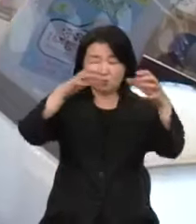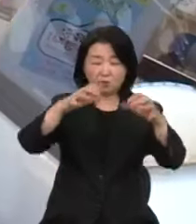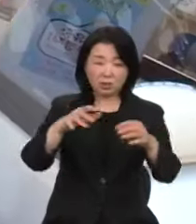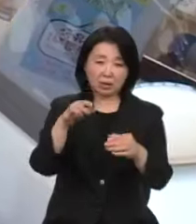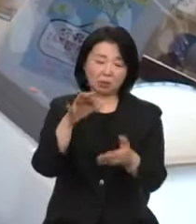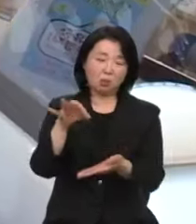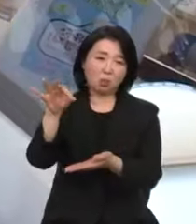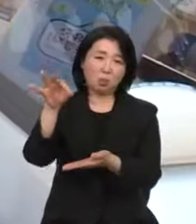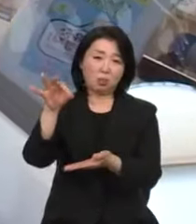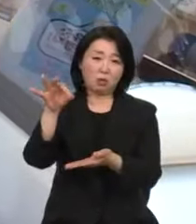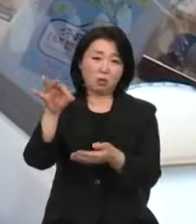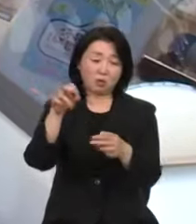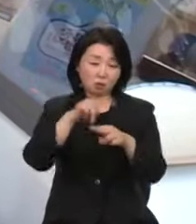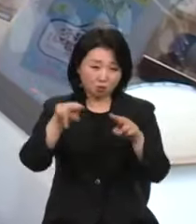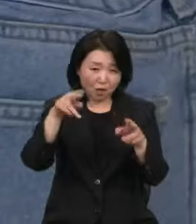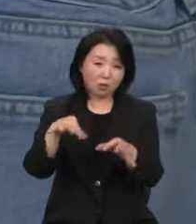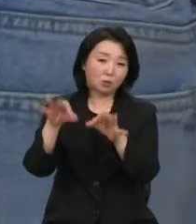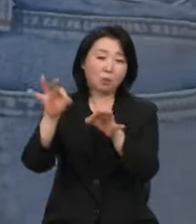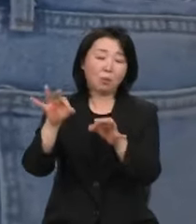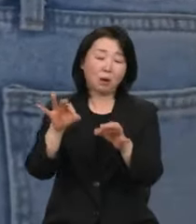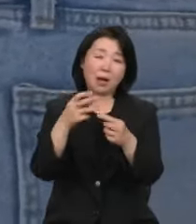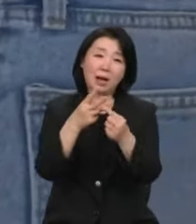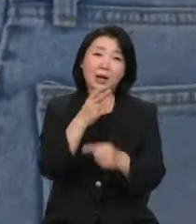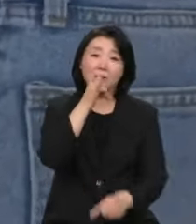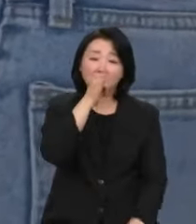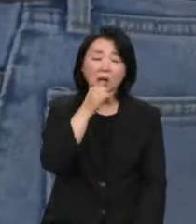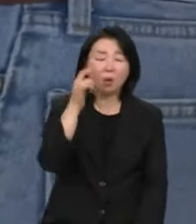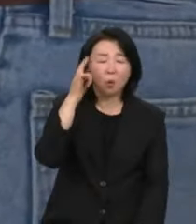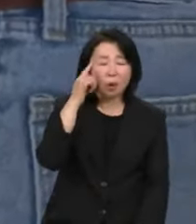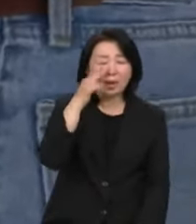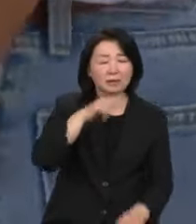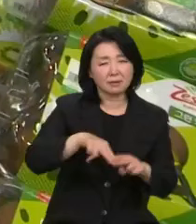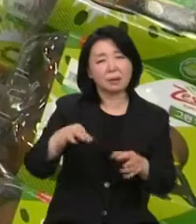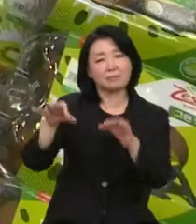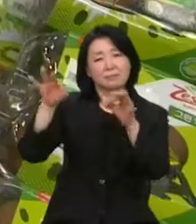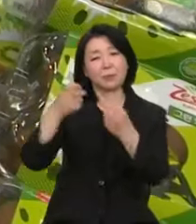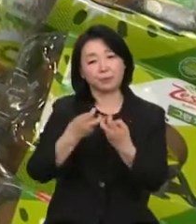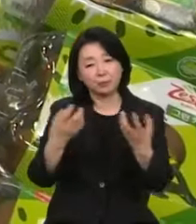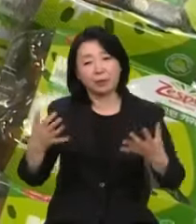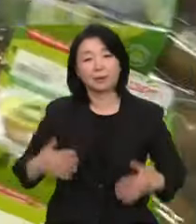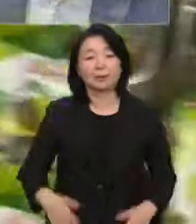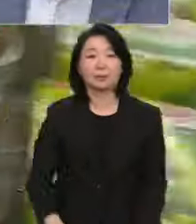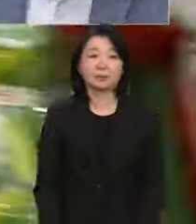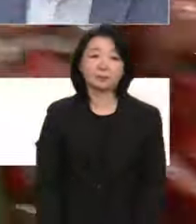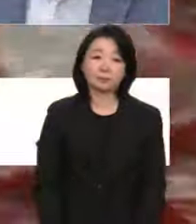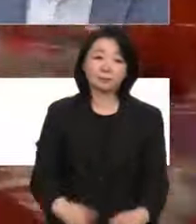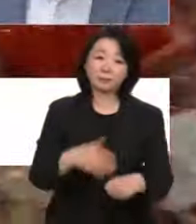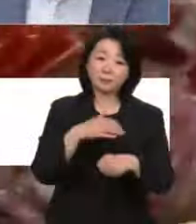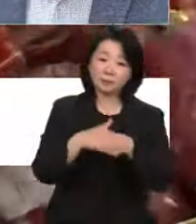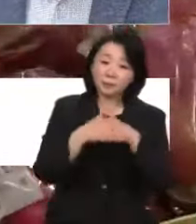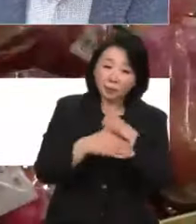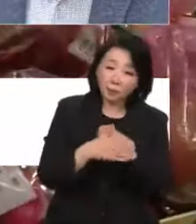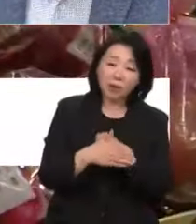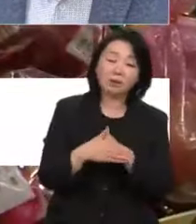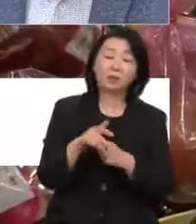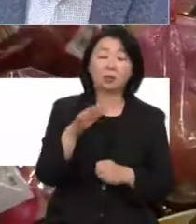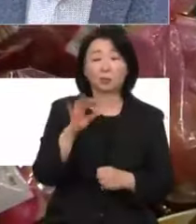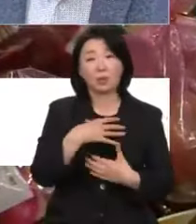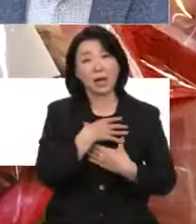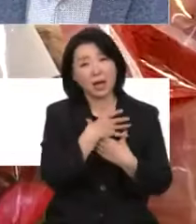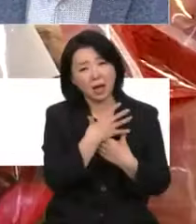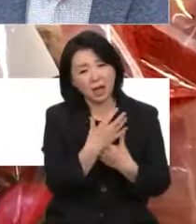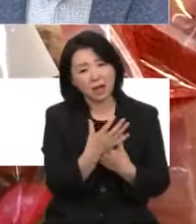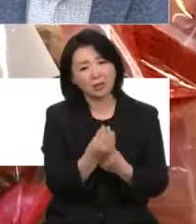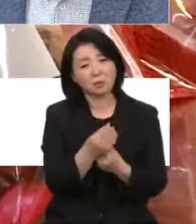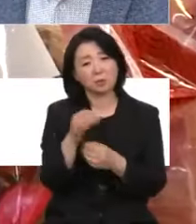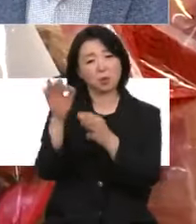국내에 반영되는 만큼 당분간 기름값 상승은 이어질 걸로 보입니다. 과일 가격 뭐 이런 것들이 좀 안정이 되니 좀